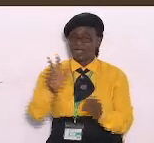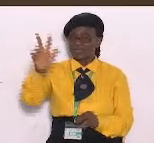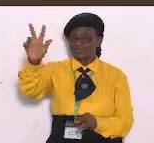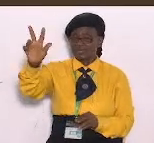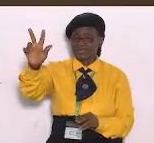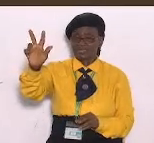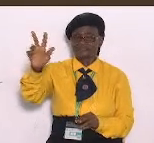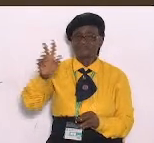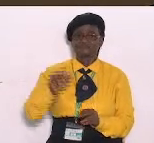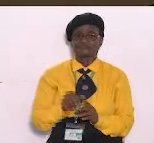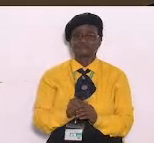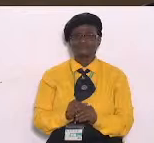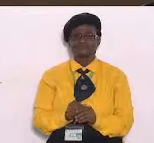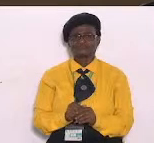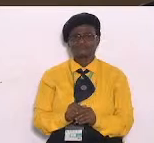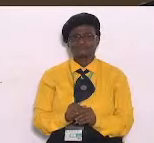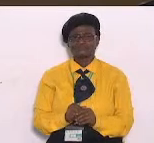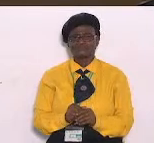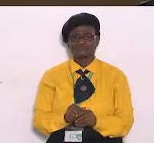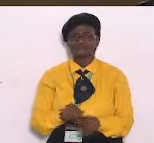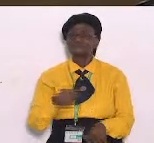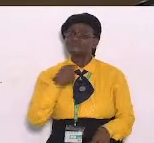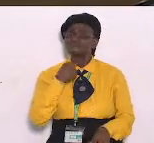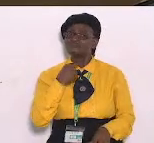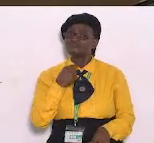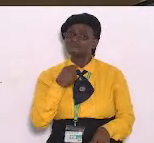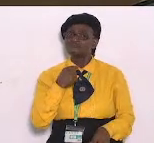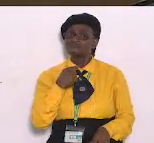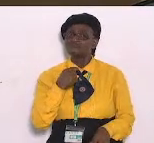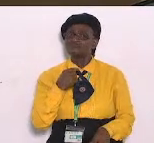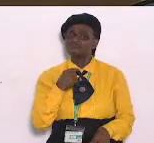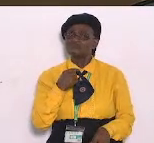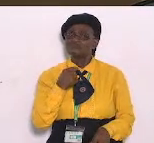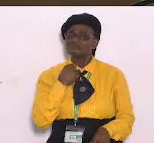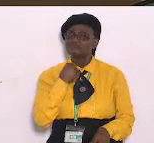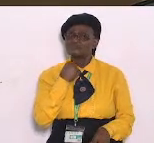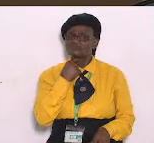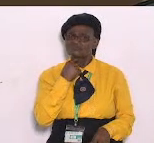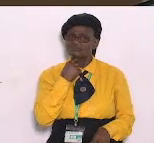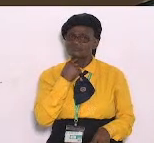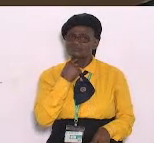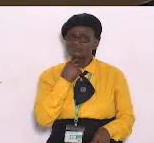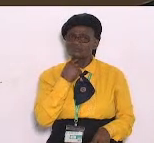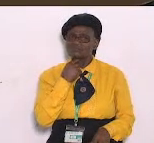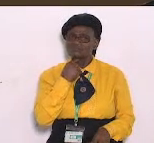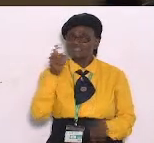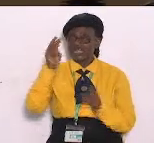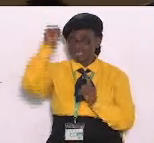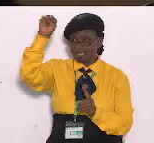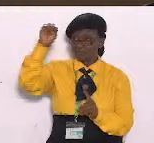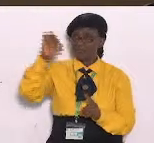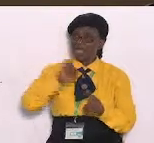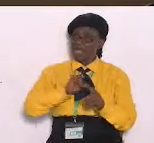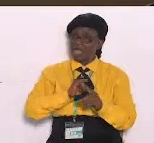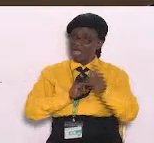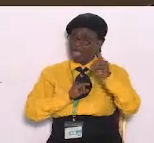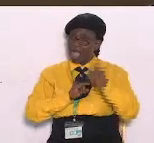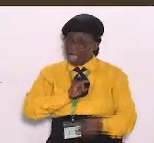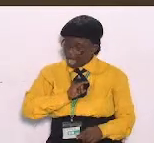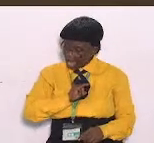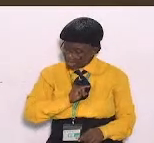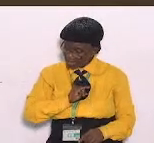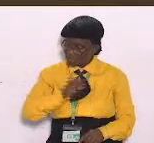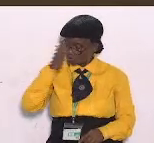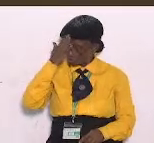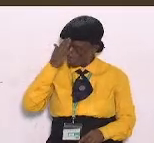le numéro 3 dis-lui que je connais